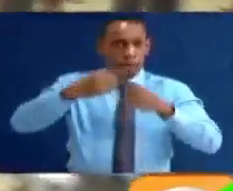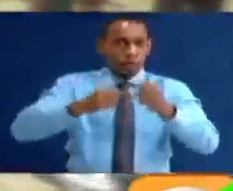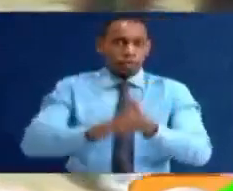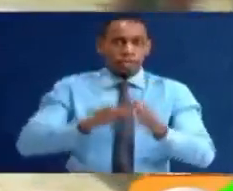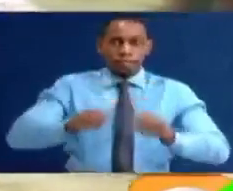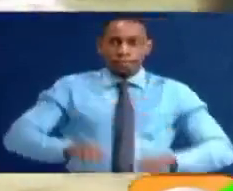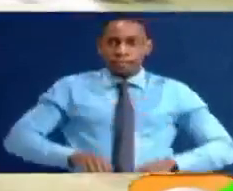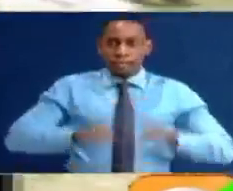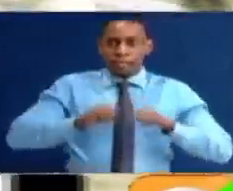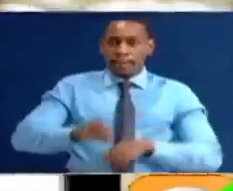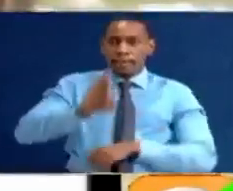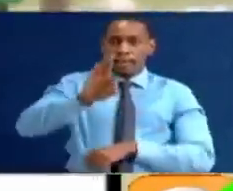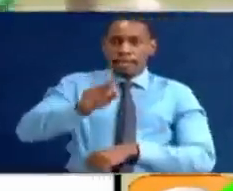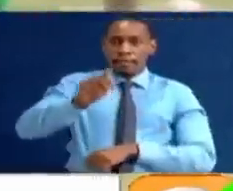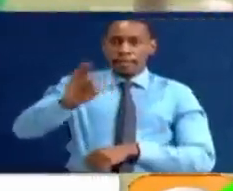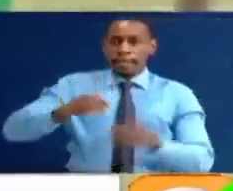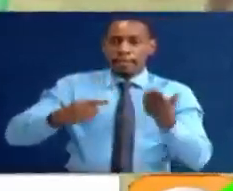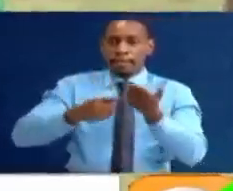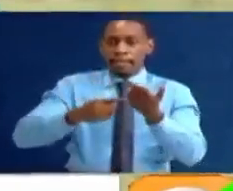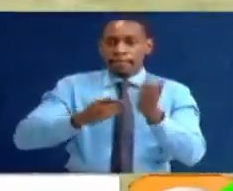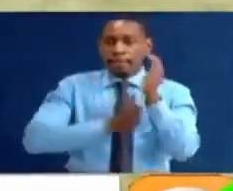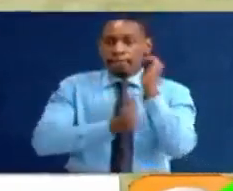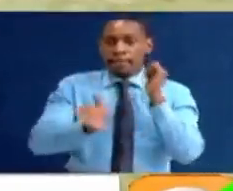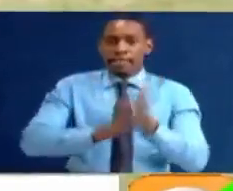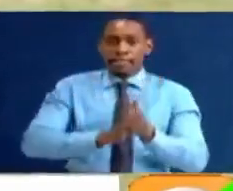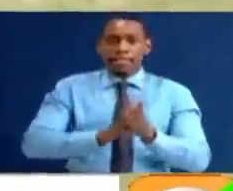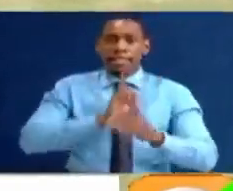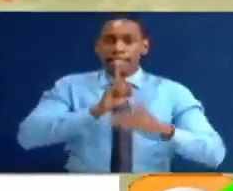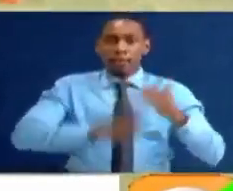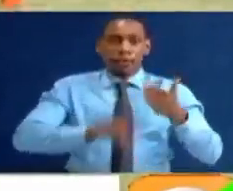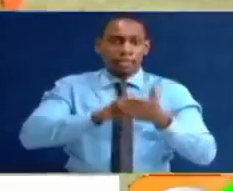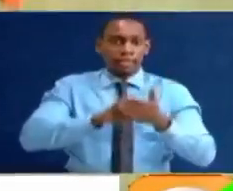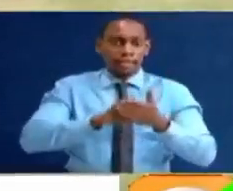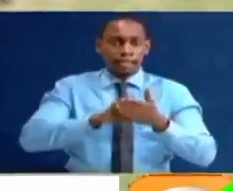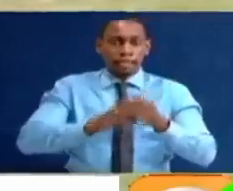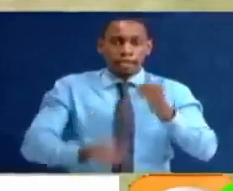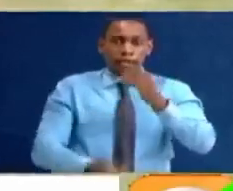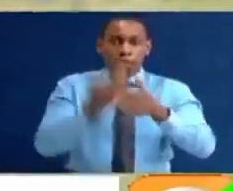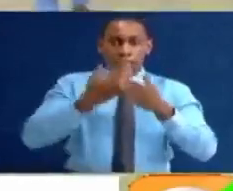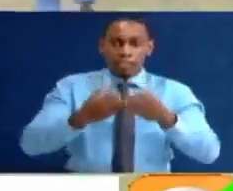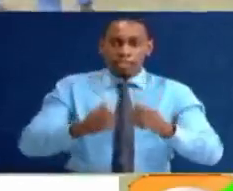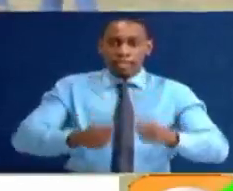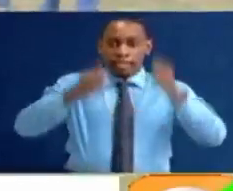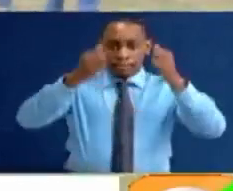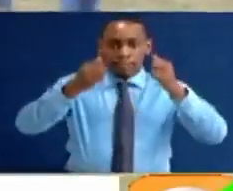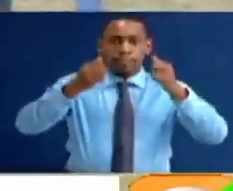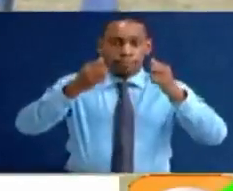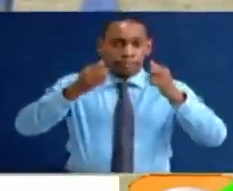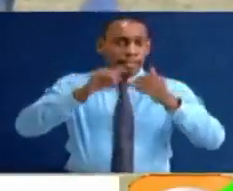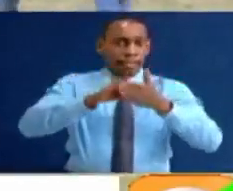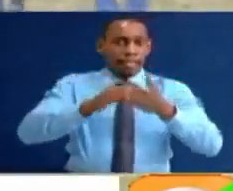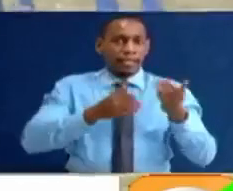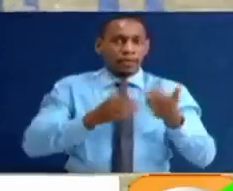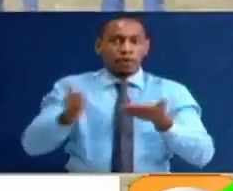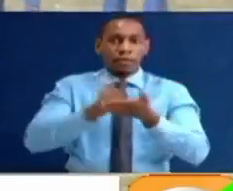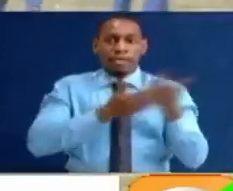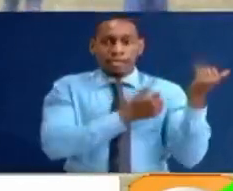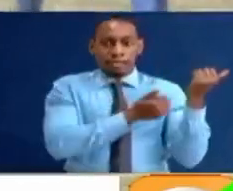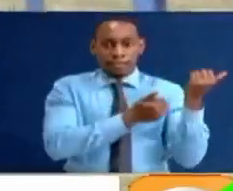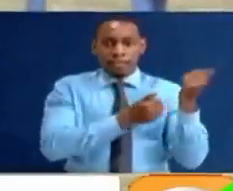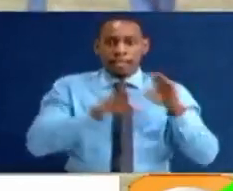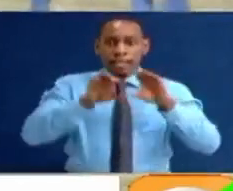Mwenyekiti wa FKF tawi la Taita Taveta Javan Mwadime amesema kuwa uzinduzi wa kombe hilo litaipa ofisi inayotarajiwa kuchukua usukani baada ya